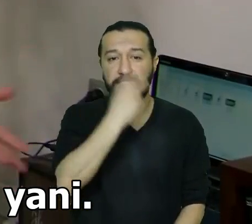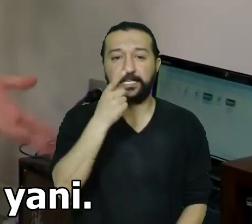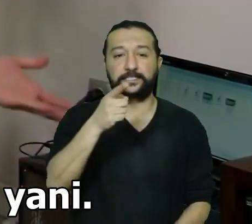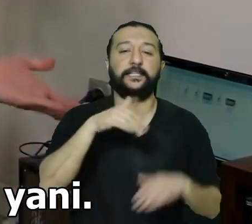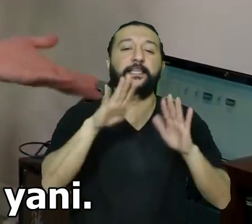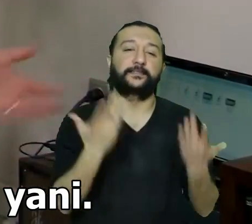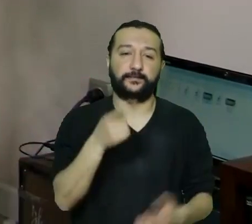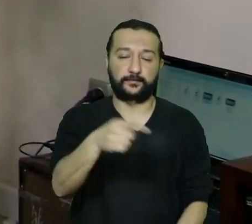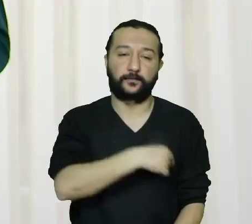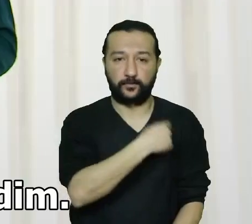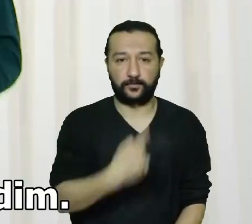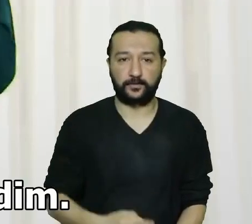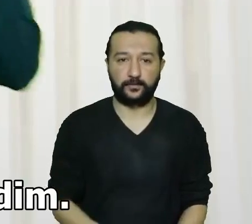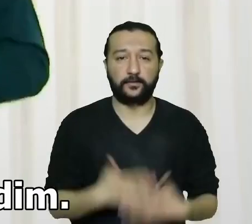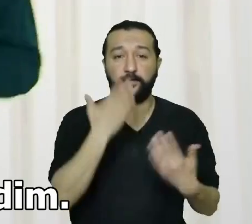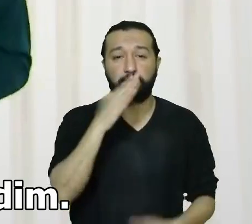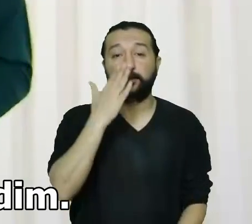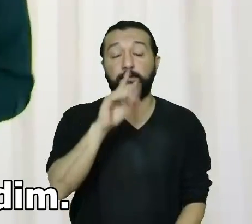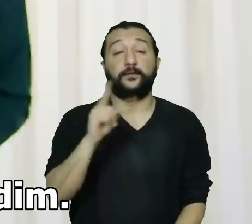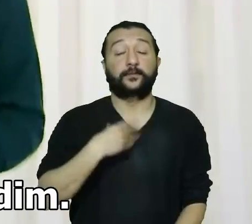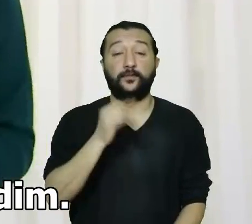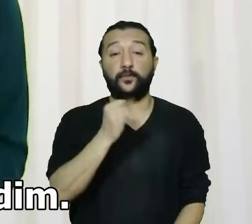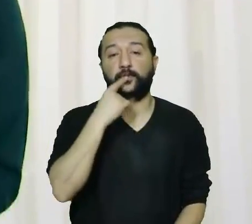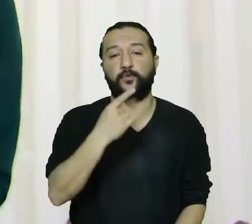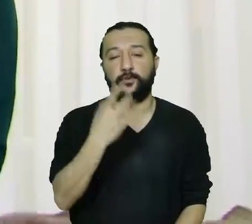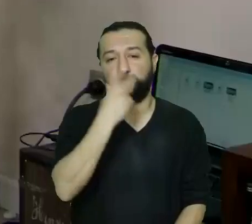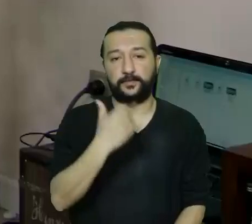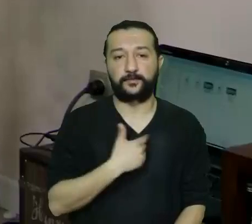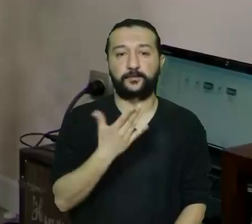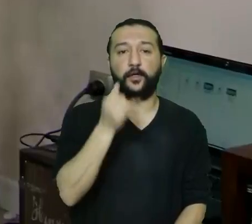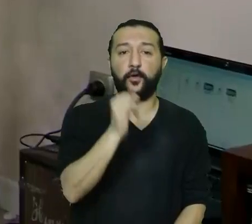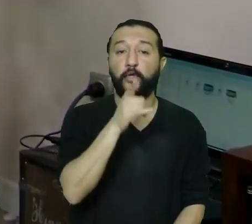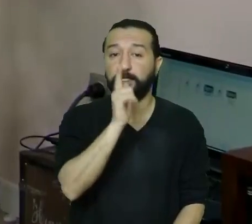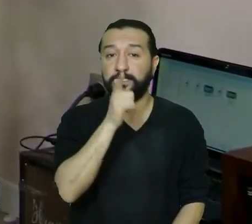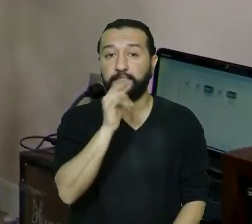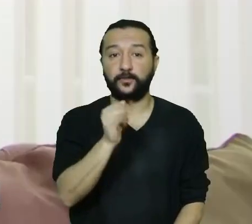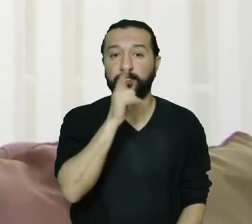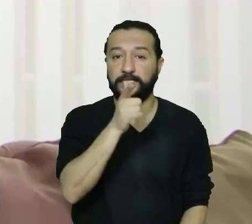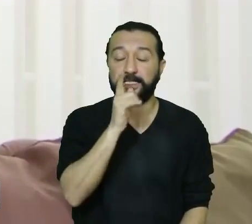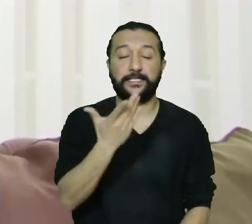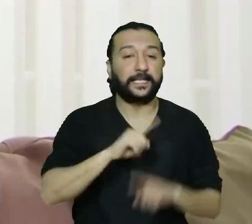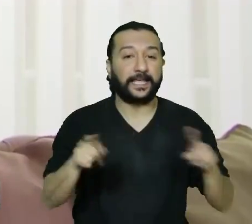şarkıcı değilsin yani. Yok yok, ben çok kötü söyledim. Kötü